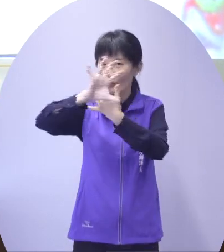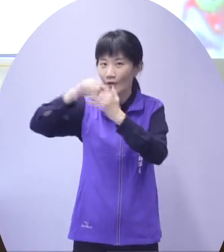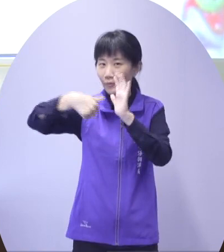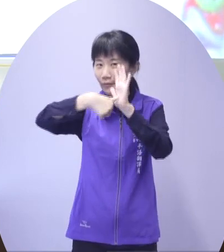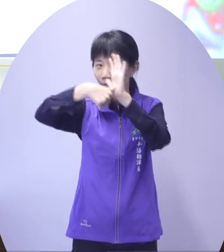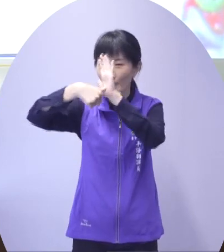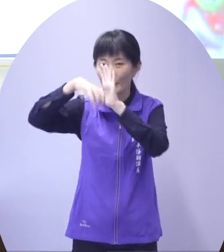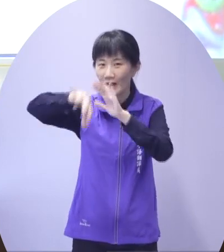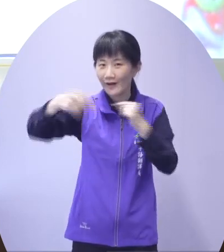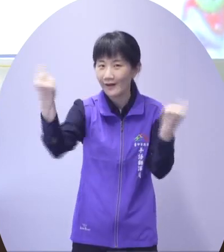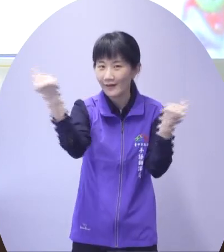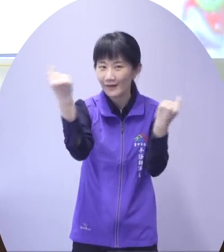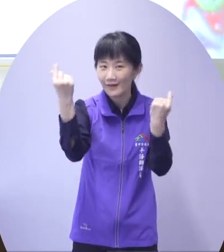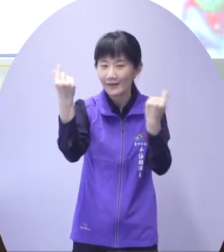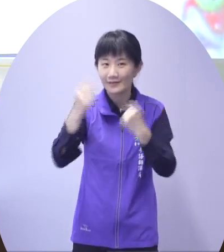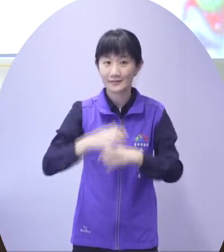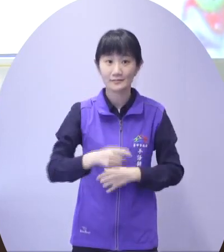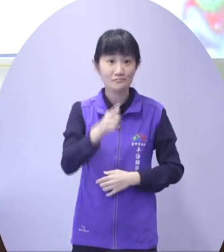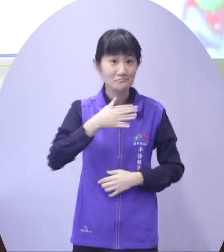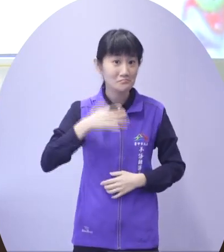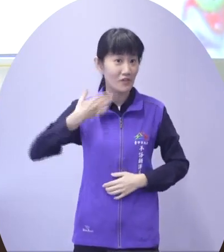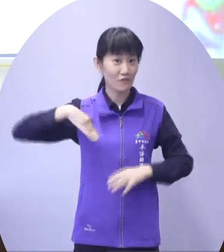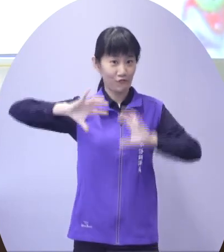如果常常出国人就知道，